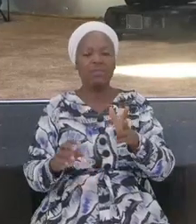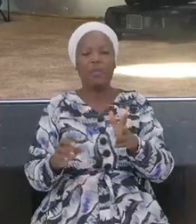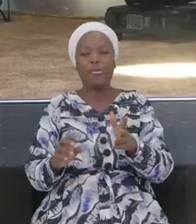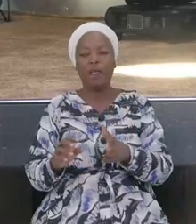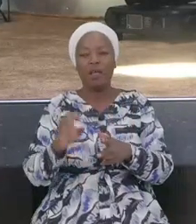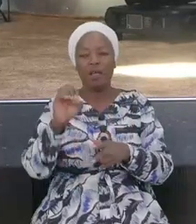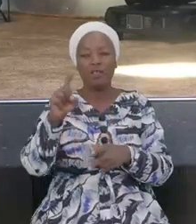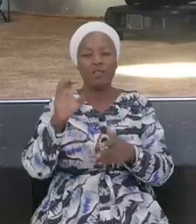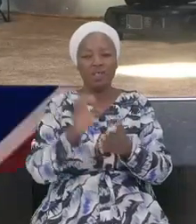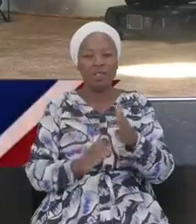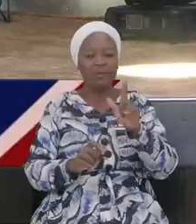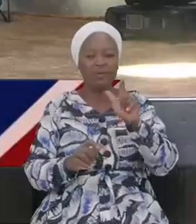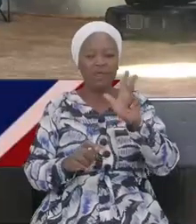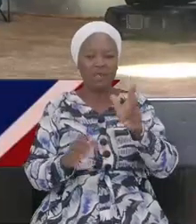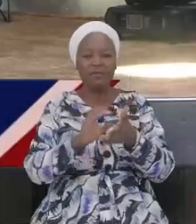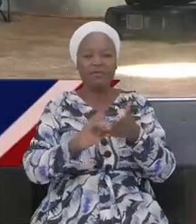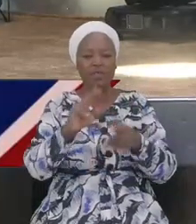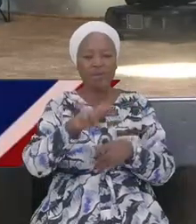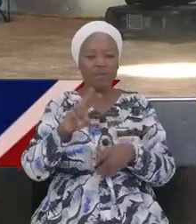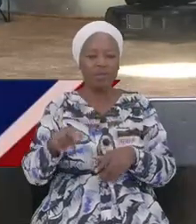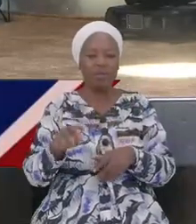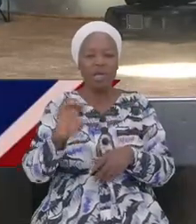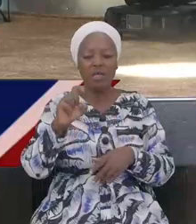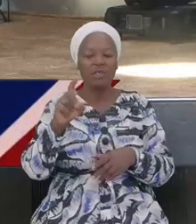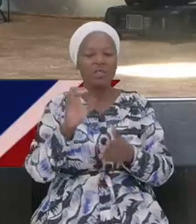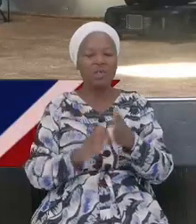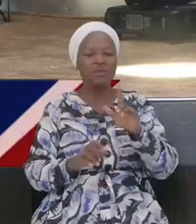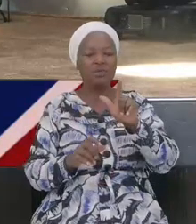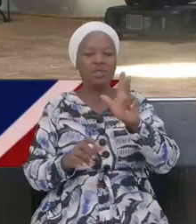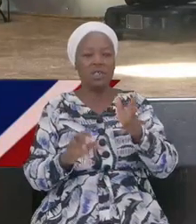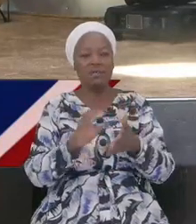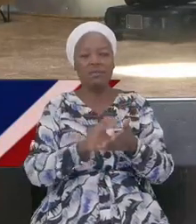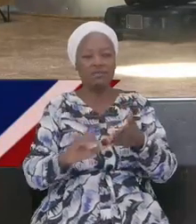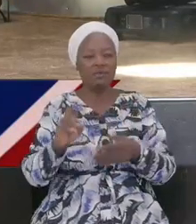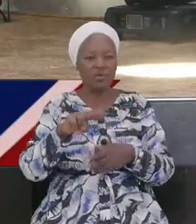23. Exode chapitre 23, verset 22. Exode 23,